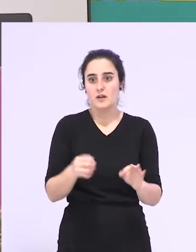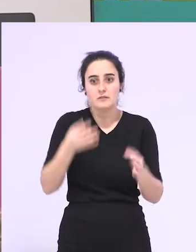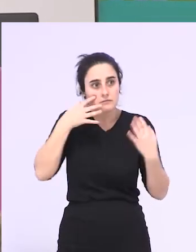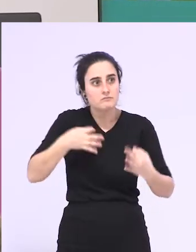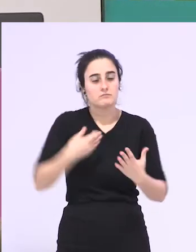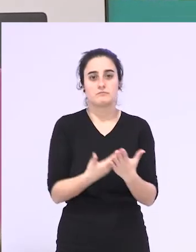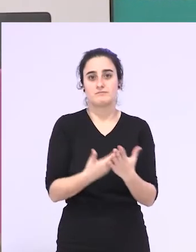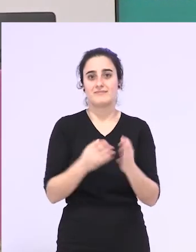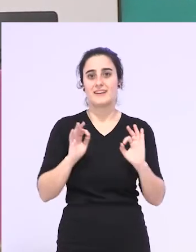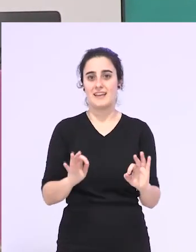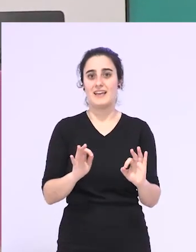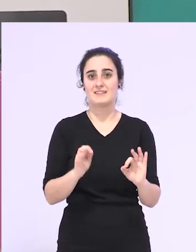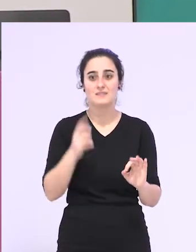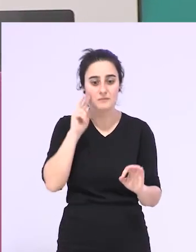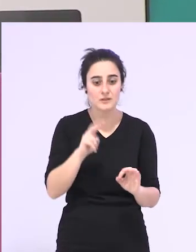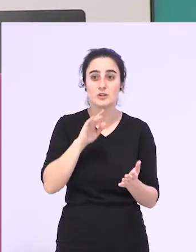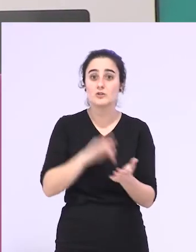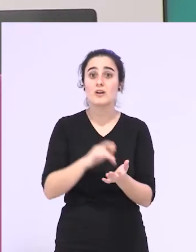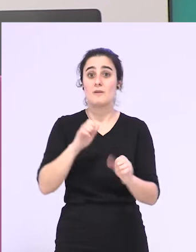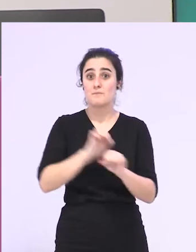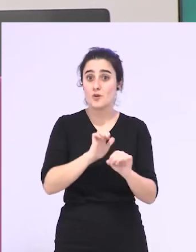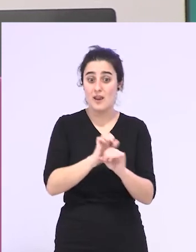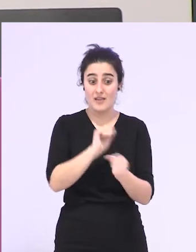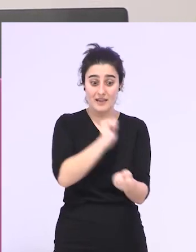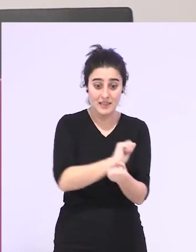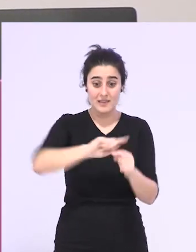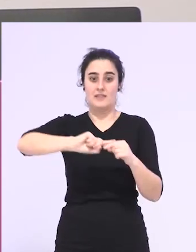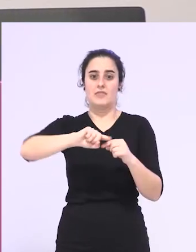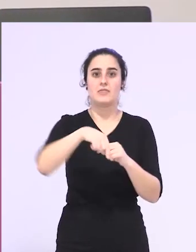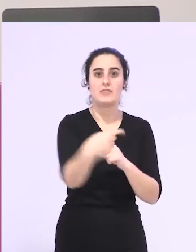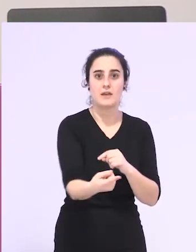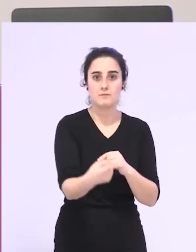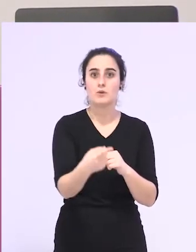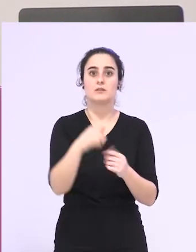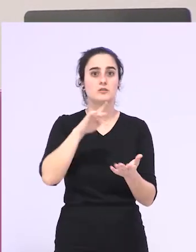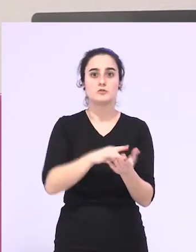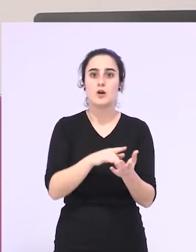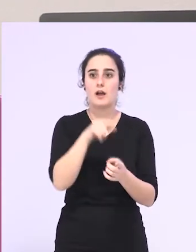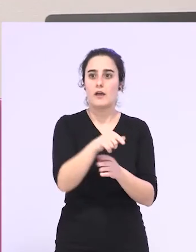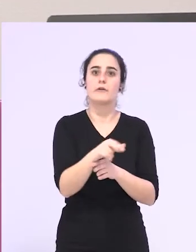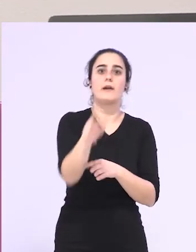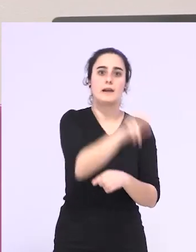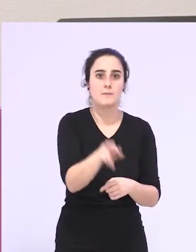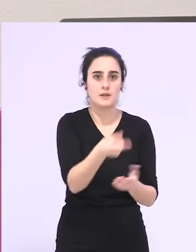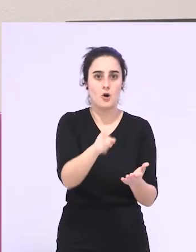Direla, reintzidentzia kasu gehien, edo reintzidentzia tasa handienak dauzkaten delituak. Ez